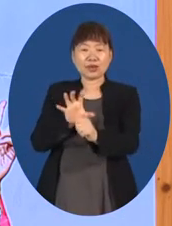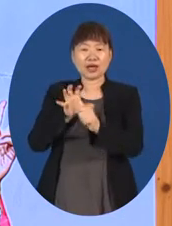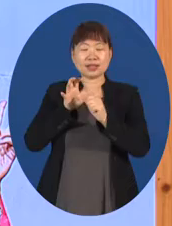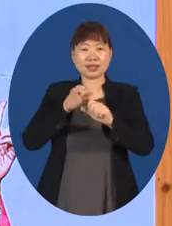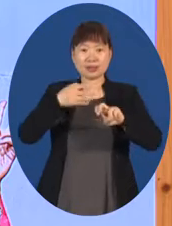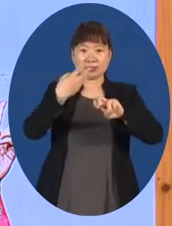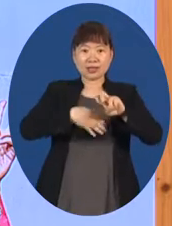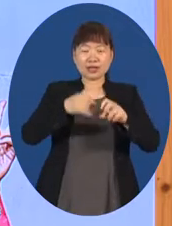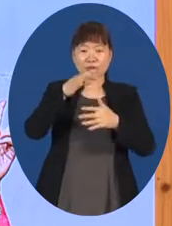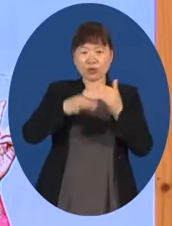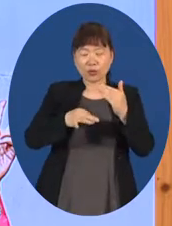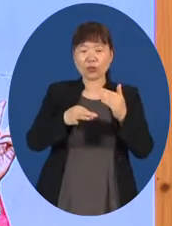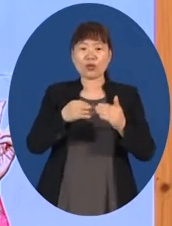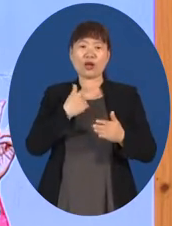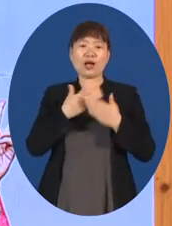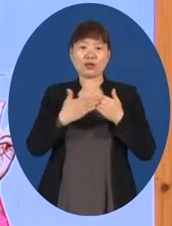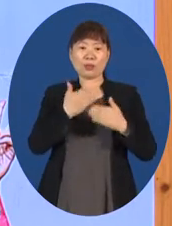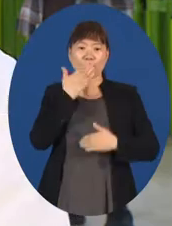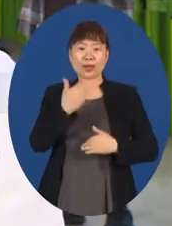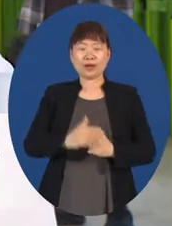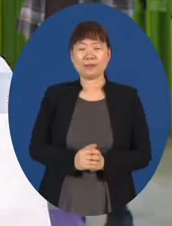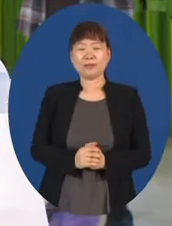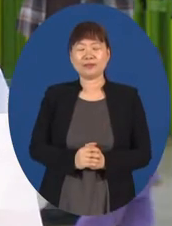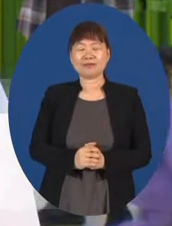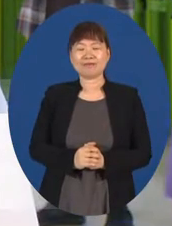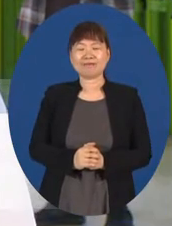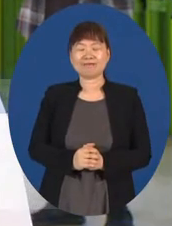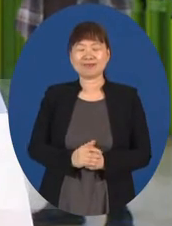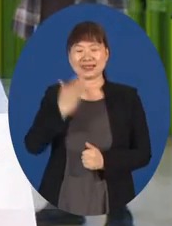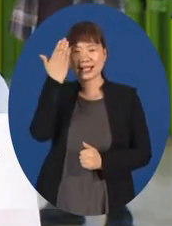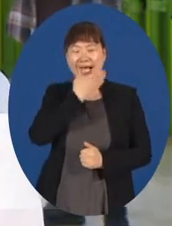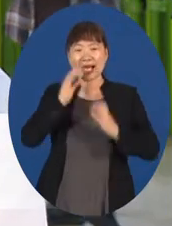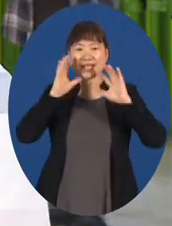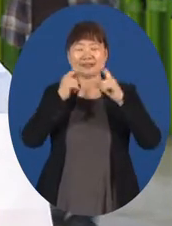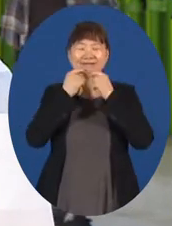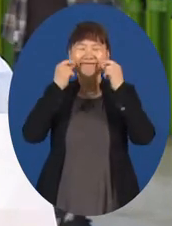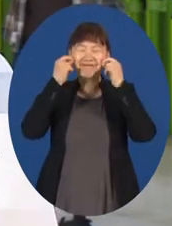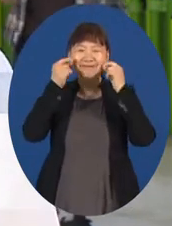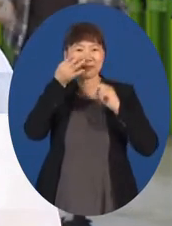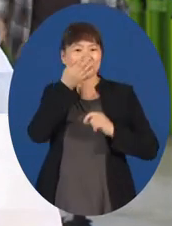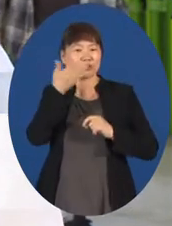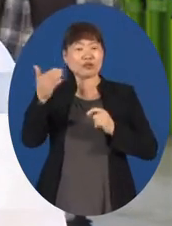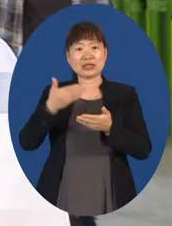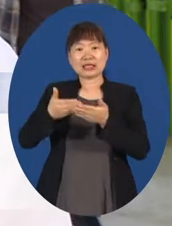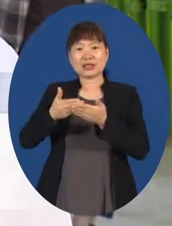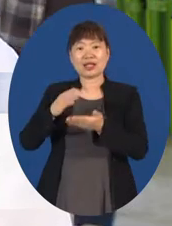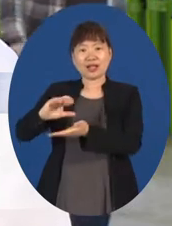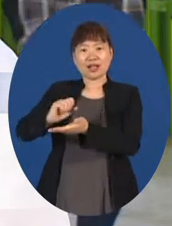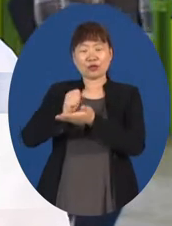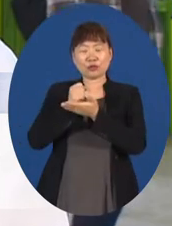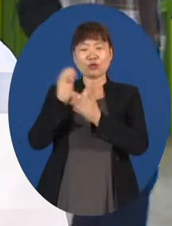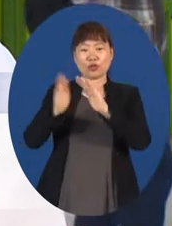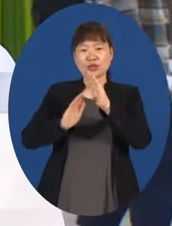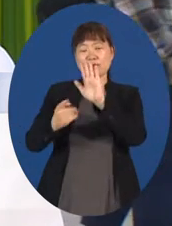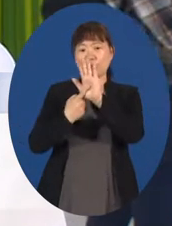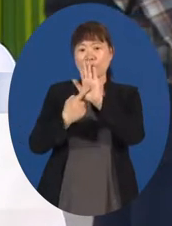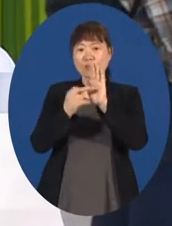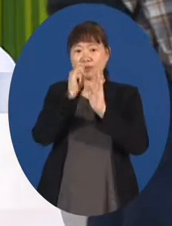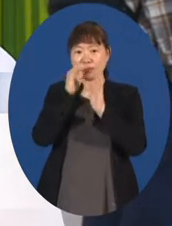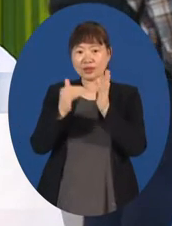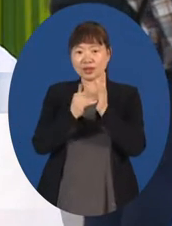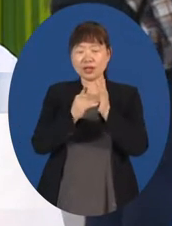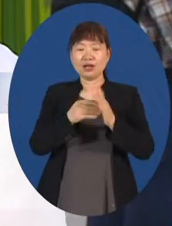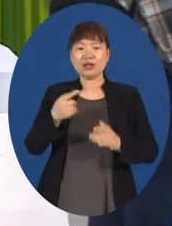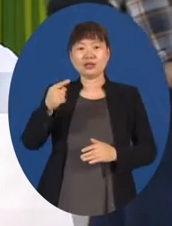콘텐츠도 체험할 수 있는 공간입니다. 천진난만한 아이들의 웃음을 보여주는 그런 그림을 저희가 공모를 했습니다.